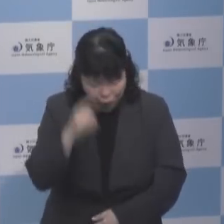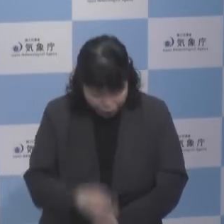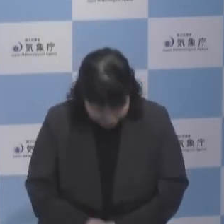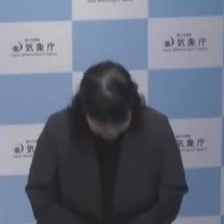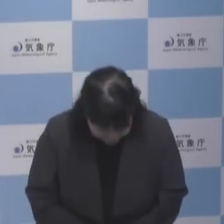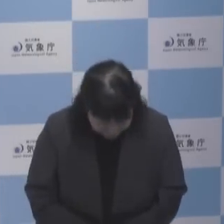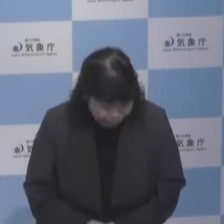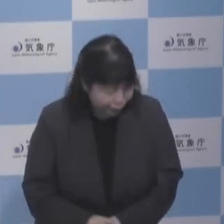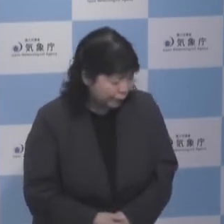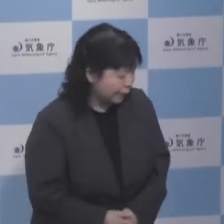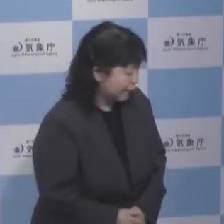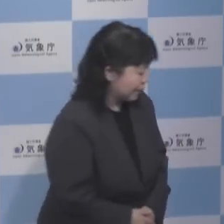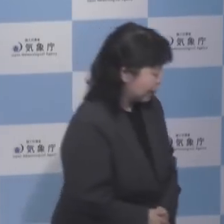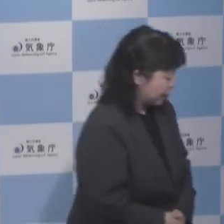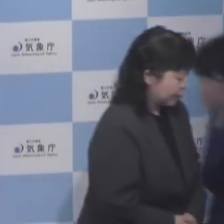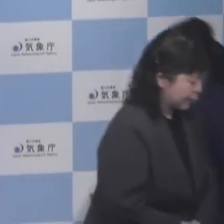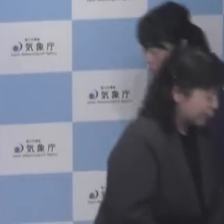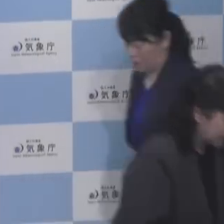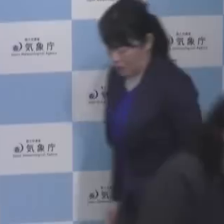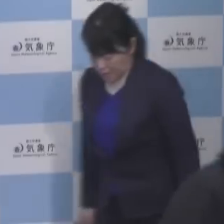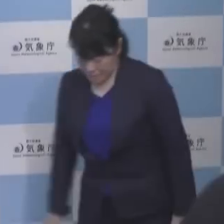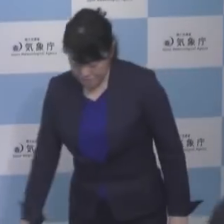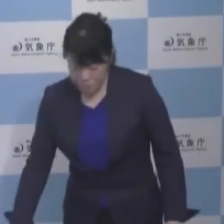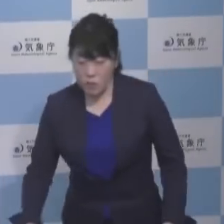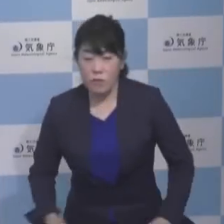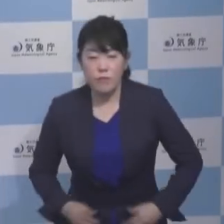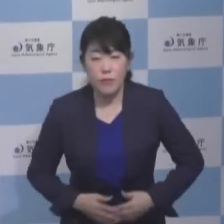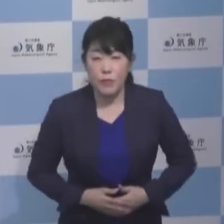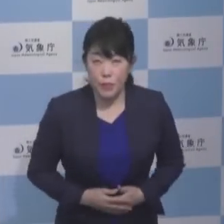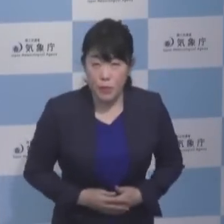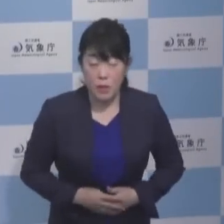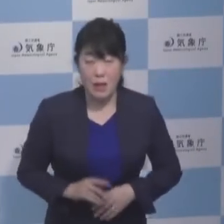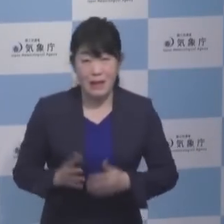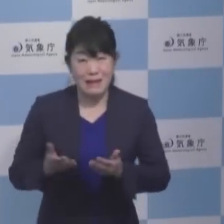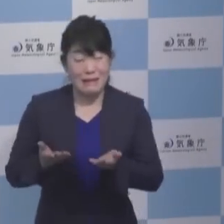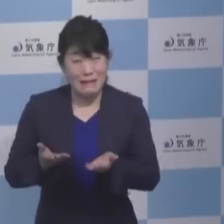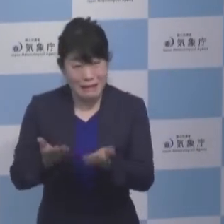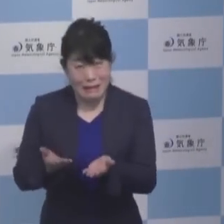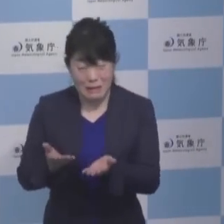この地域地震活動が活発な状態がずっと